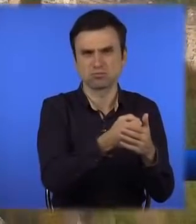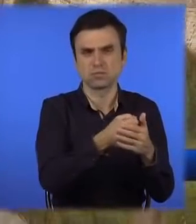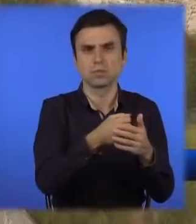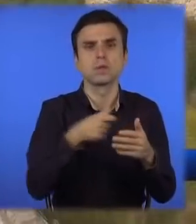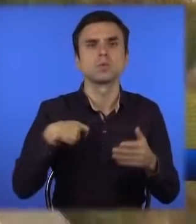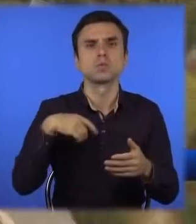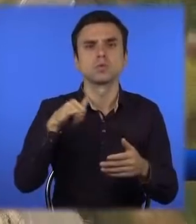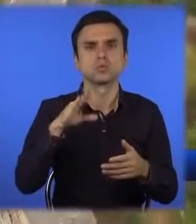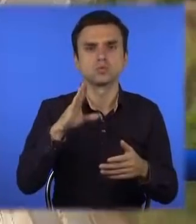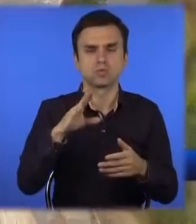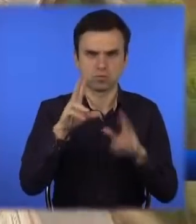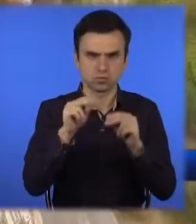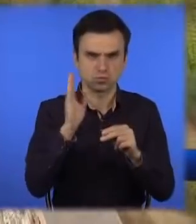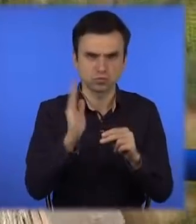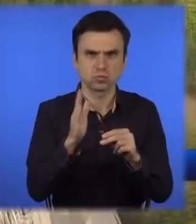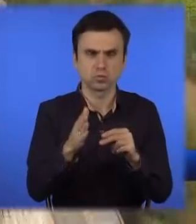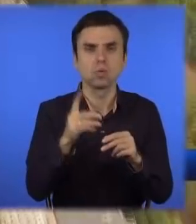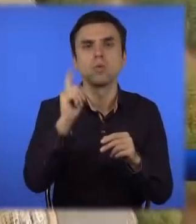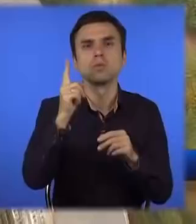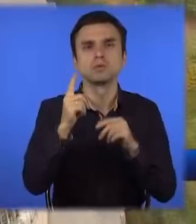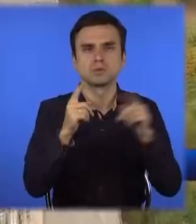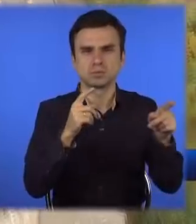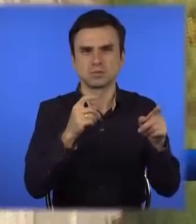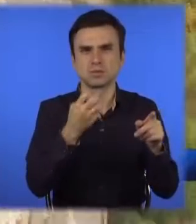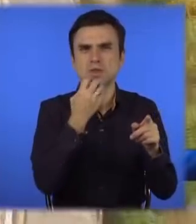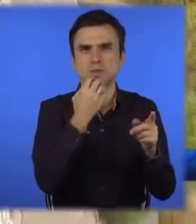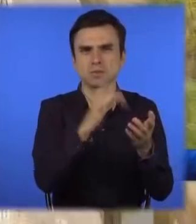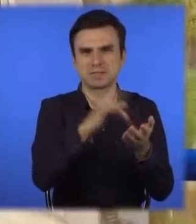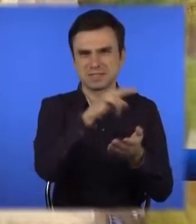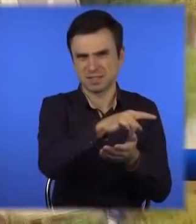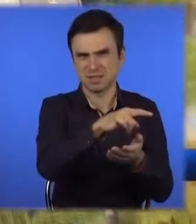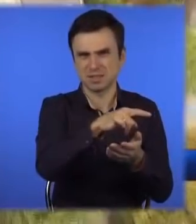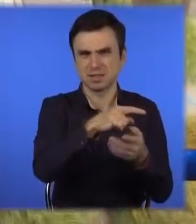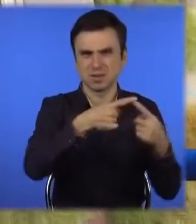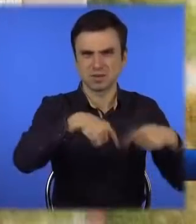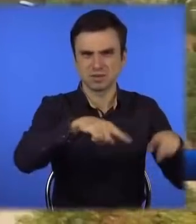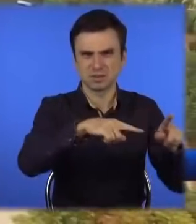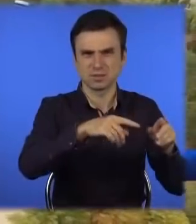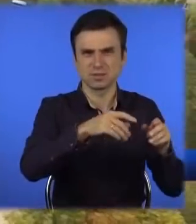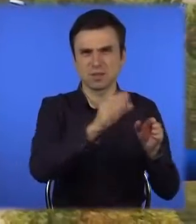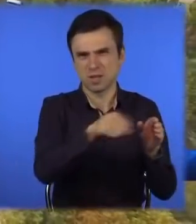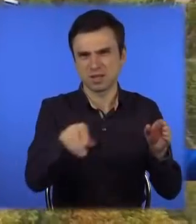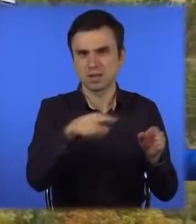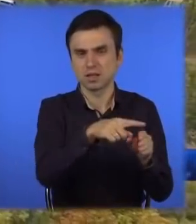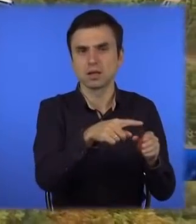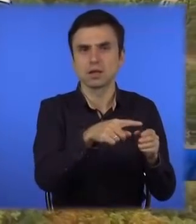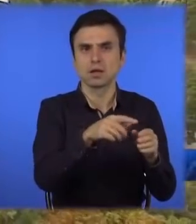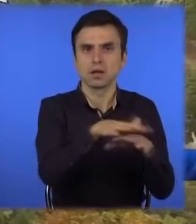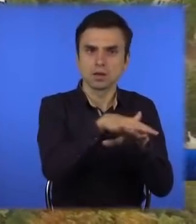позитивний досвід більшості європейських країн щодо теплоізоляції. Загалом завдяки цьому українці зможуть економити